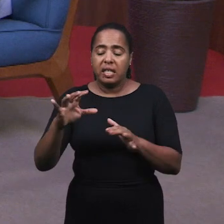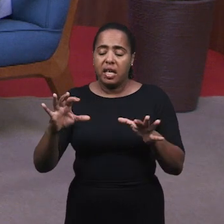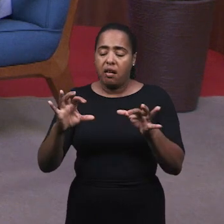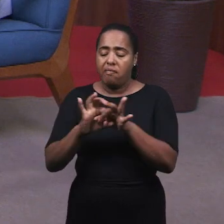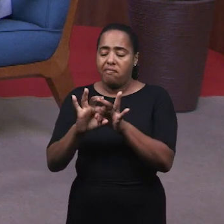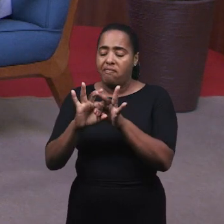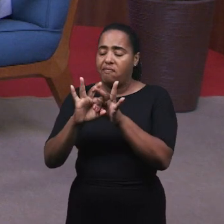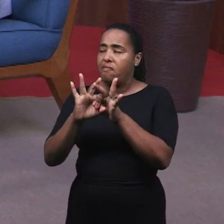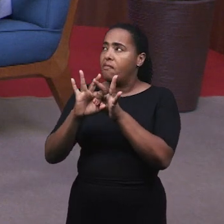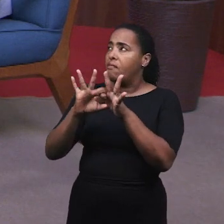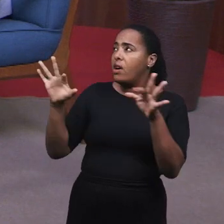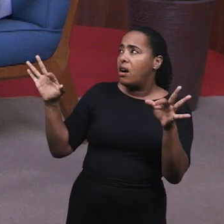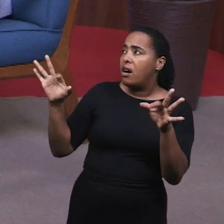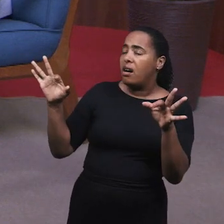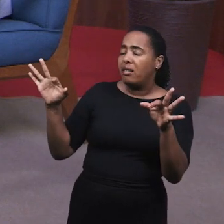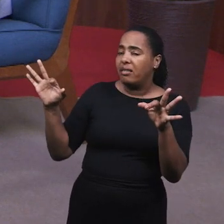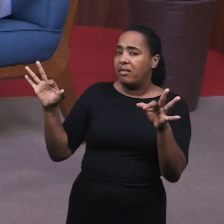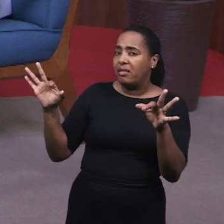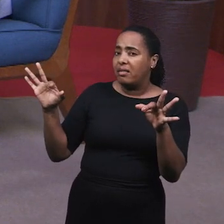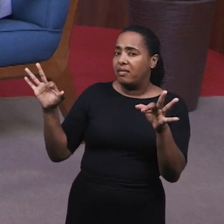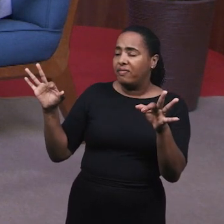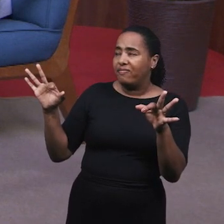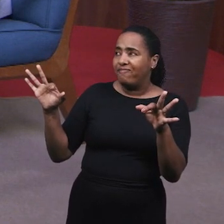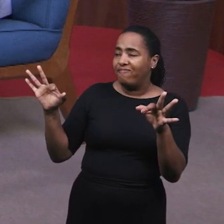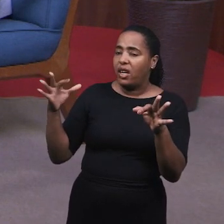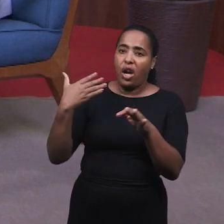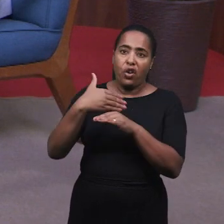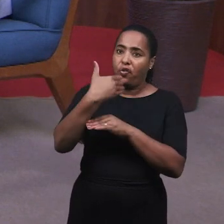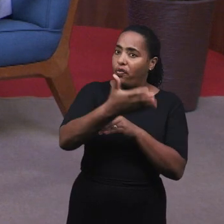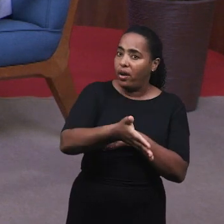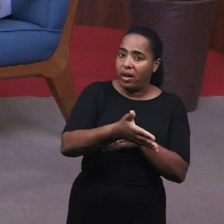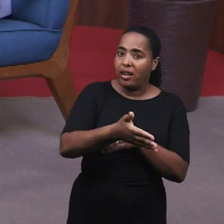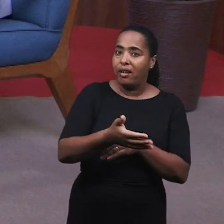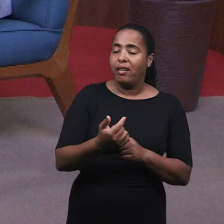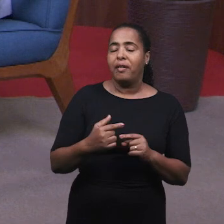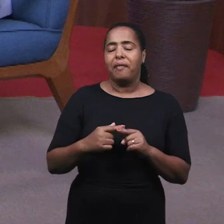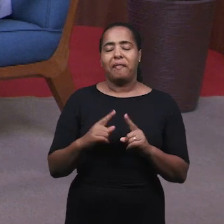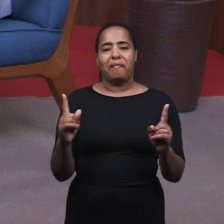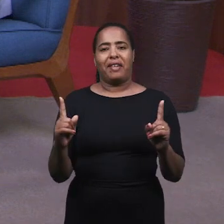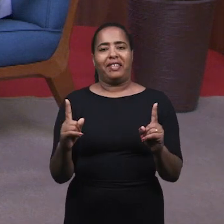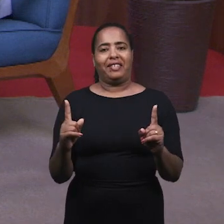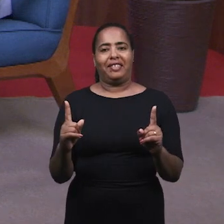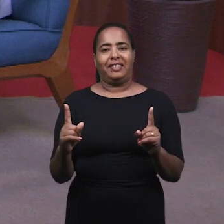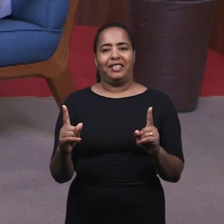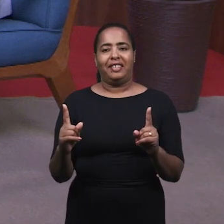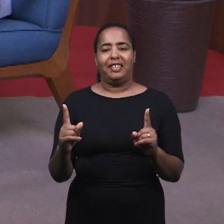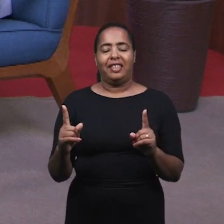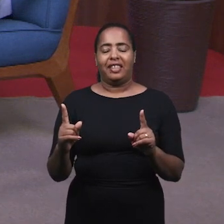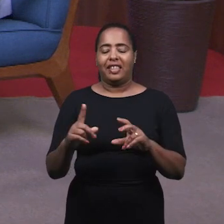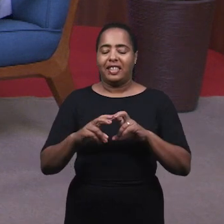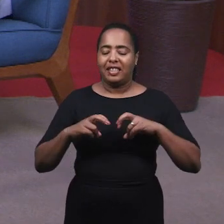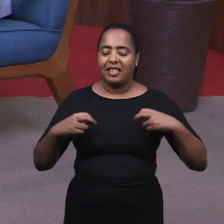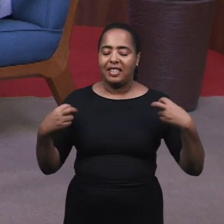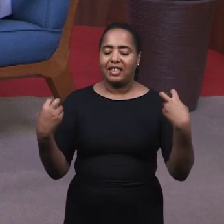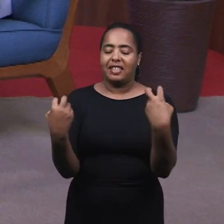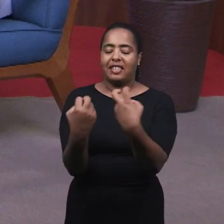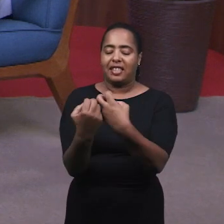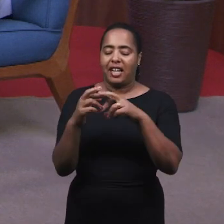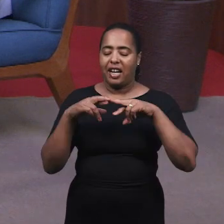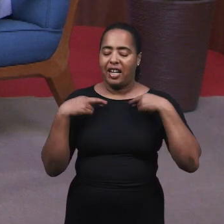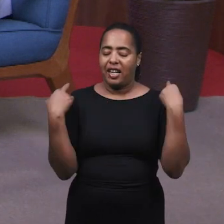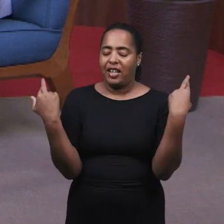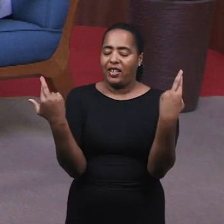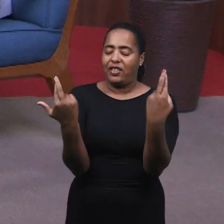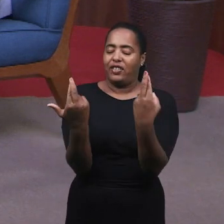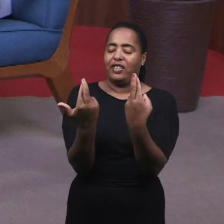je n'ai pas la communion avec le Saint-Esprit, avec l'Église fidèle, je suis dehors. Maintenant, celui qui est à table